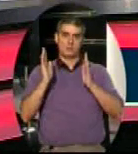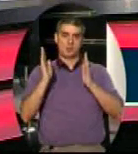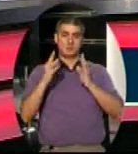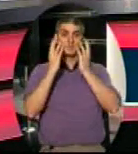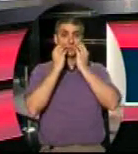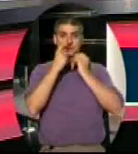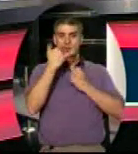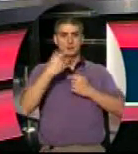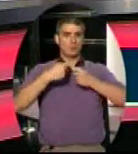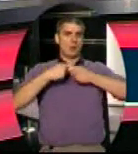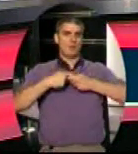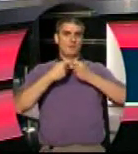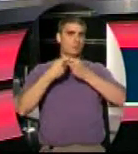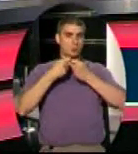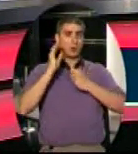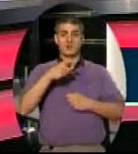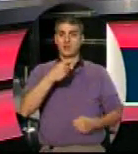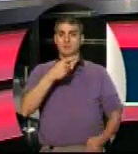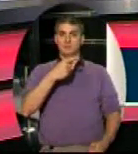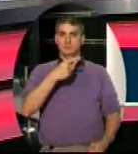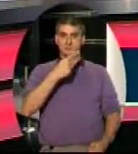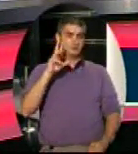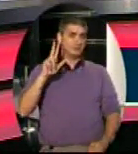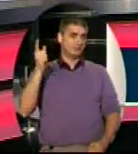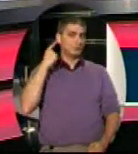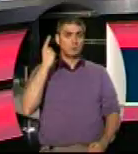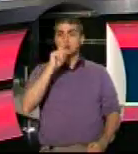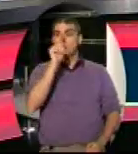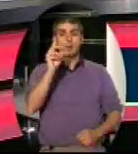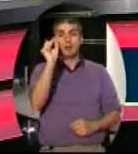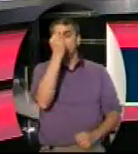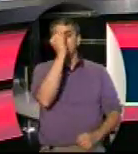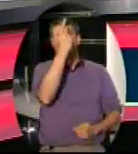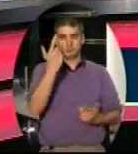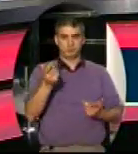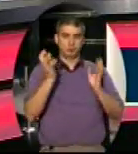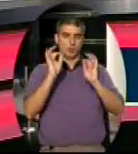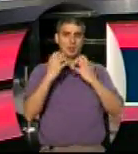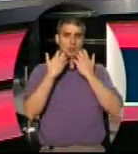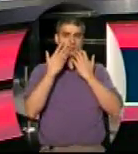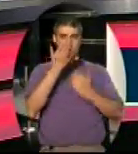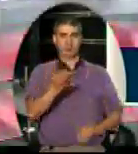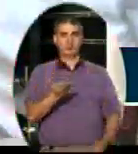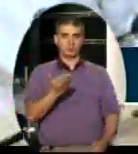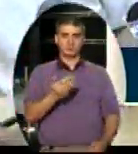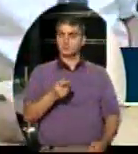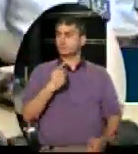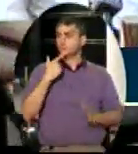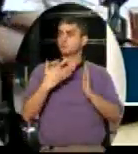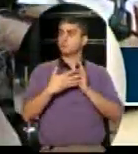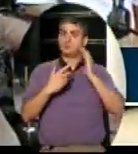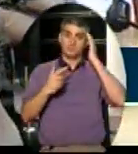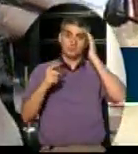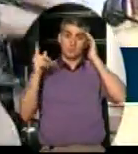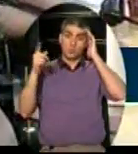אמיר פרץ הוא היום חבר בתנועה, אבל גם מצביקה שמעת שהוא אולי בשוליים של השוליים של הפרשה הזאת. מהתחקיר שלו. כאשר